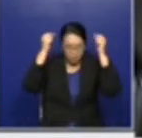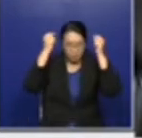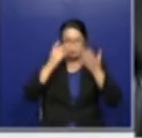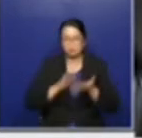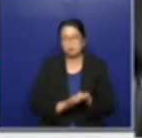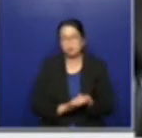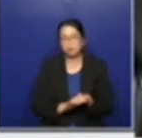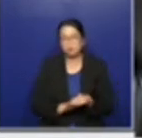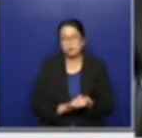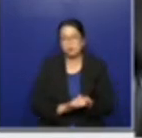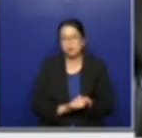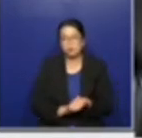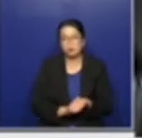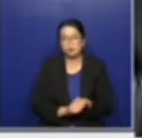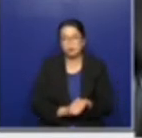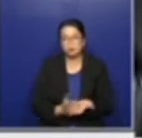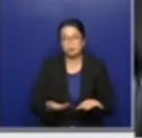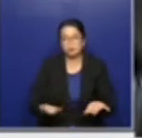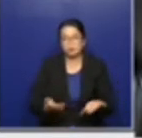ไม่ว่า